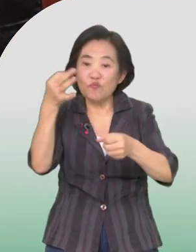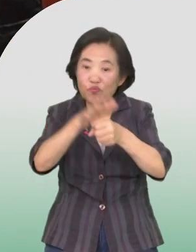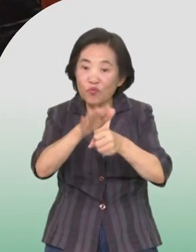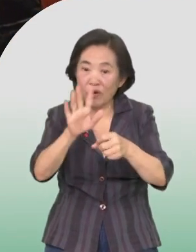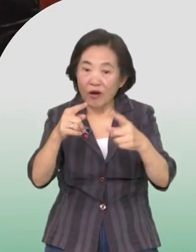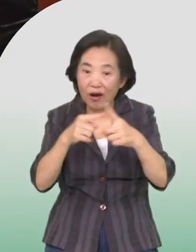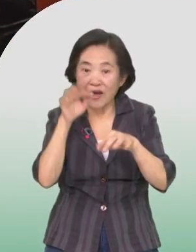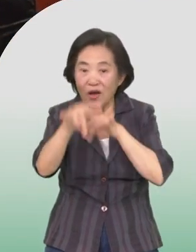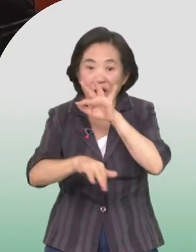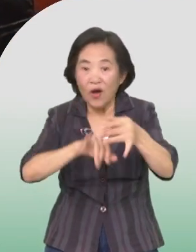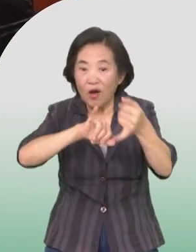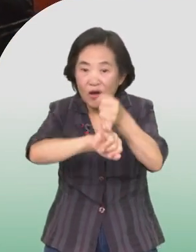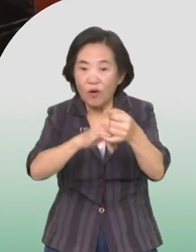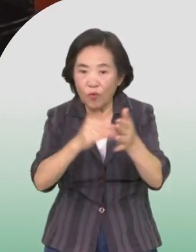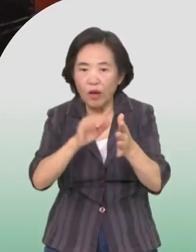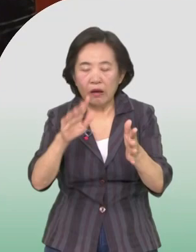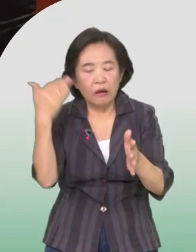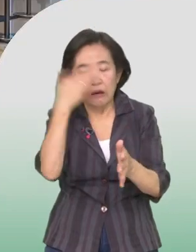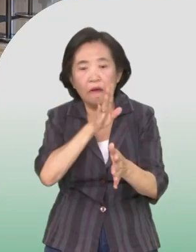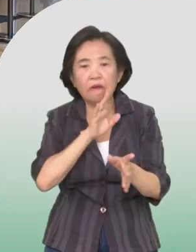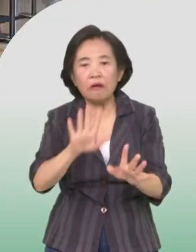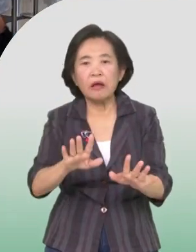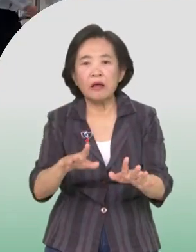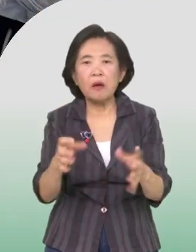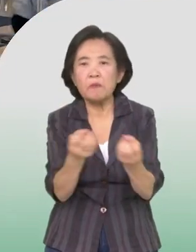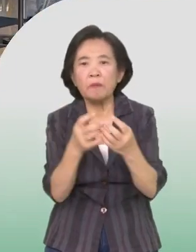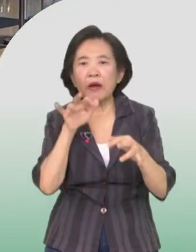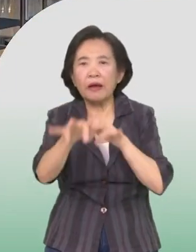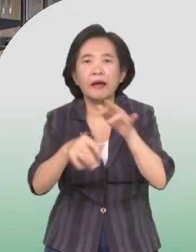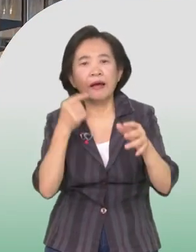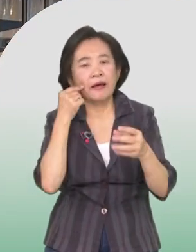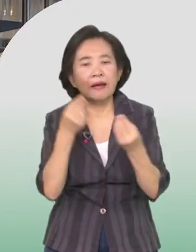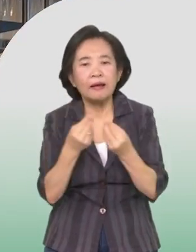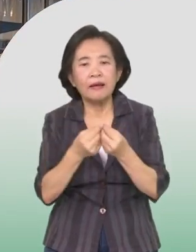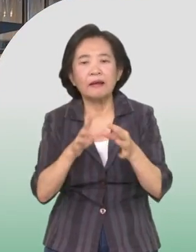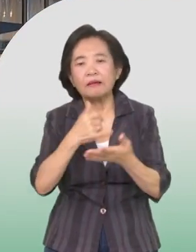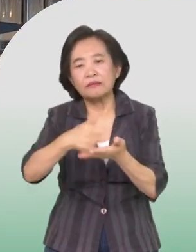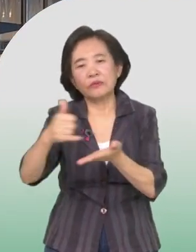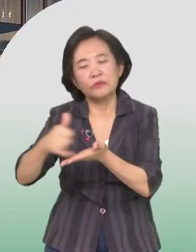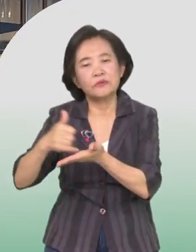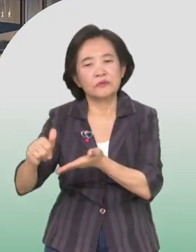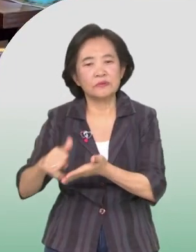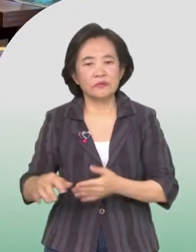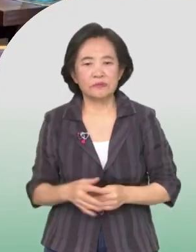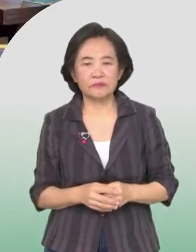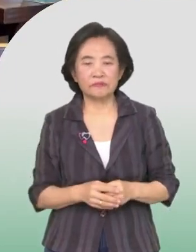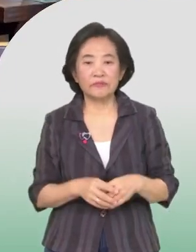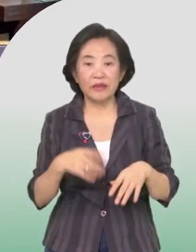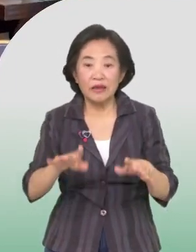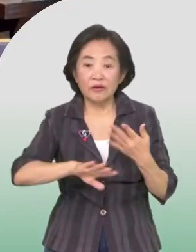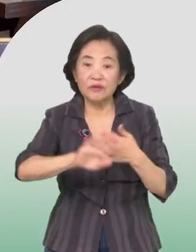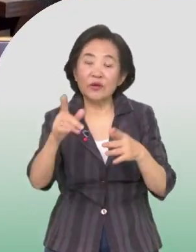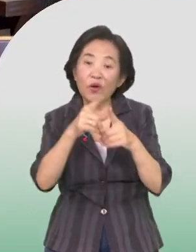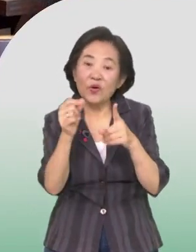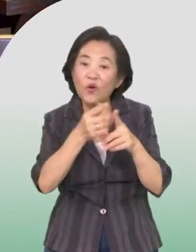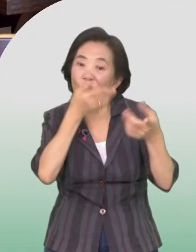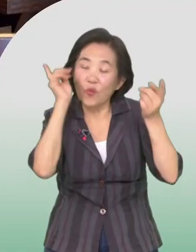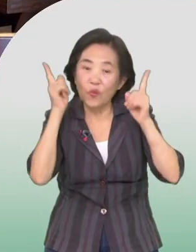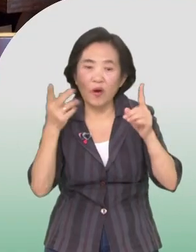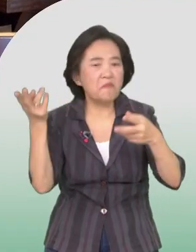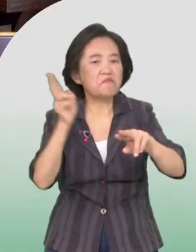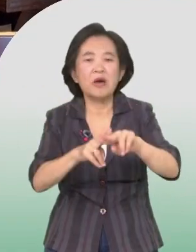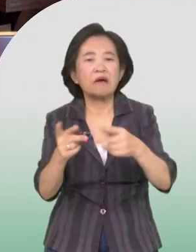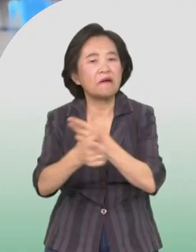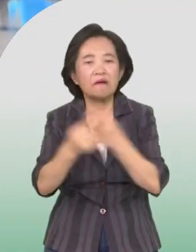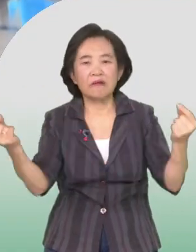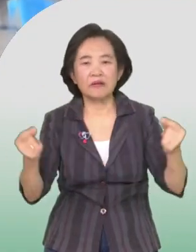人潮，而且也只有一到三成的人下了推贴。有啲人杀接到的规例，还全部都取消。 暑假的住房率本